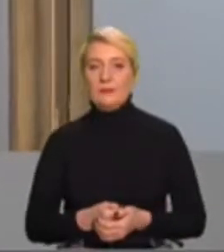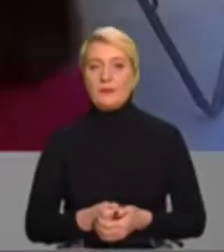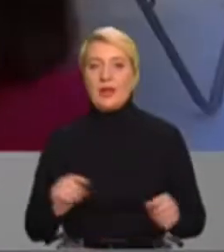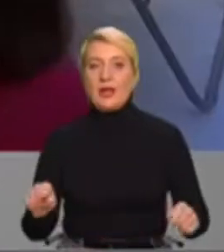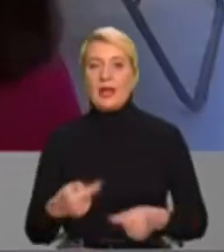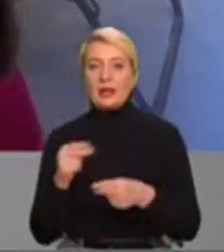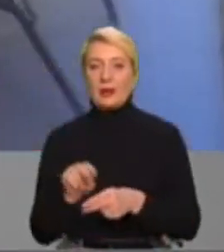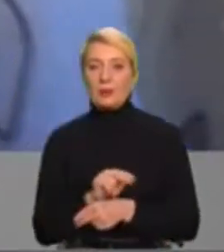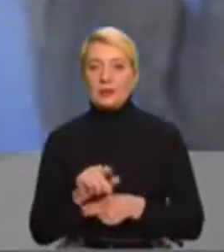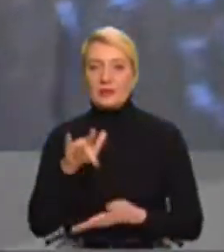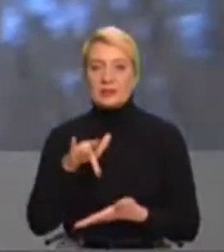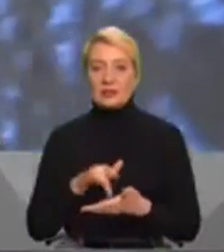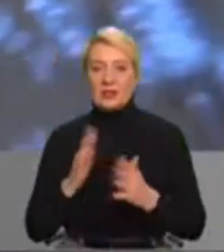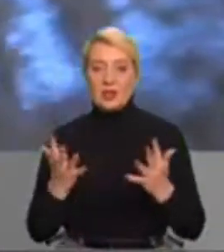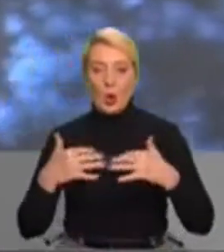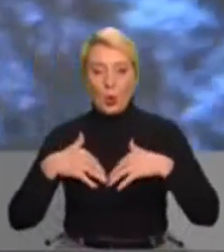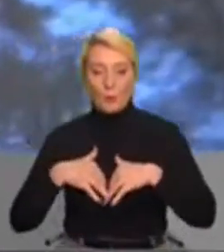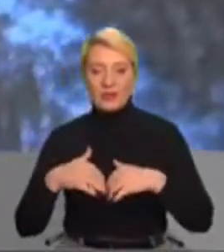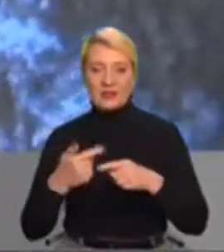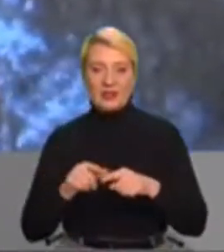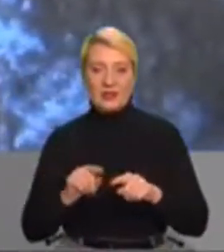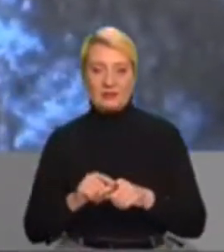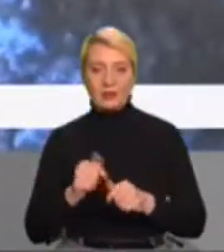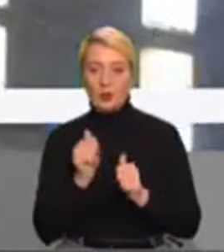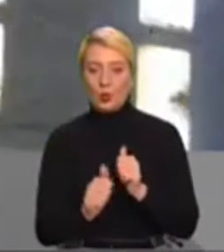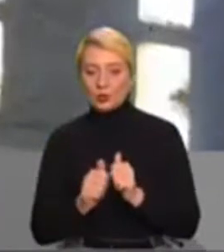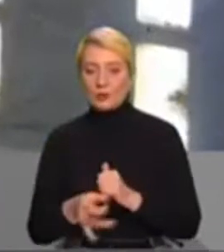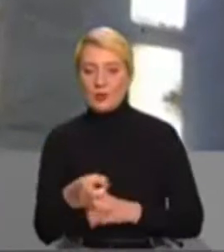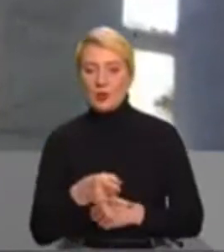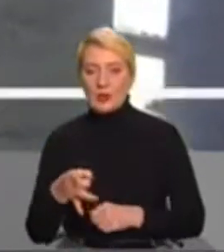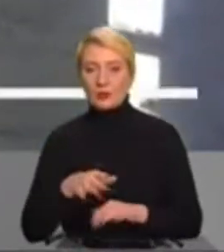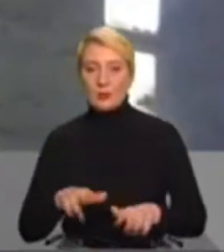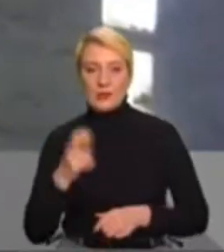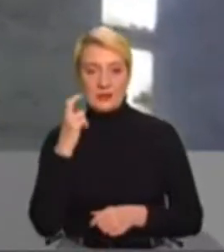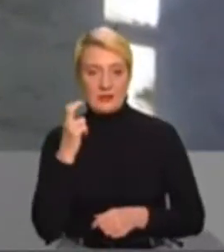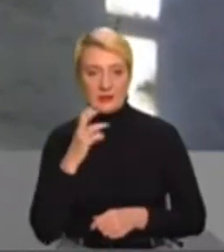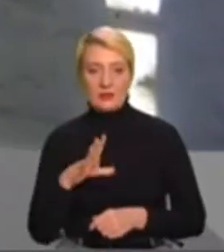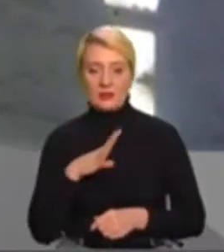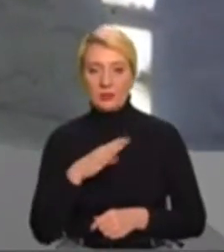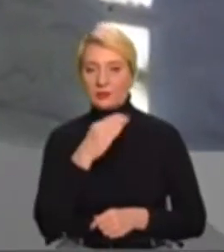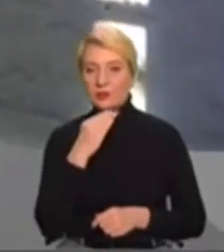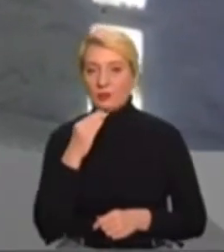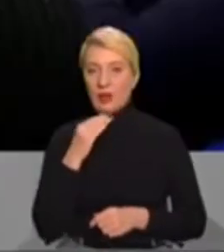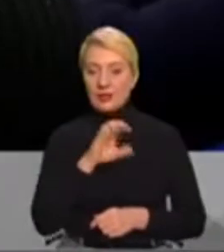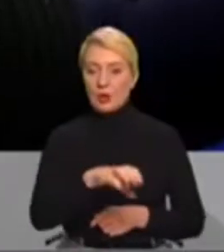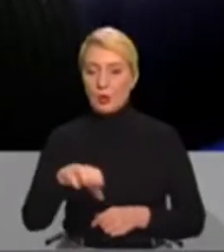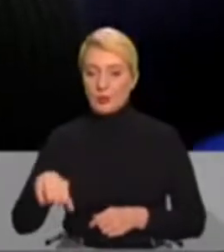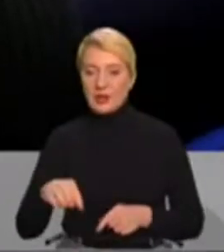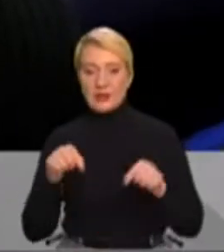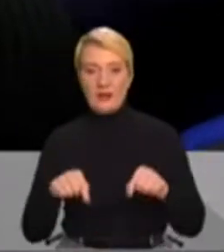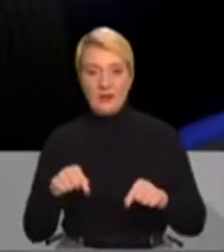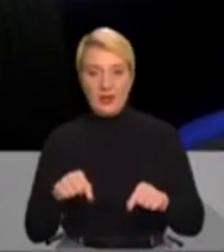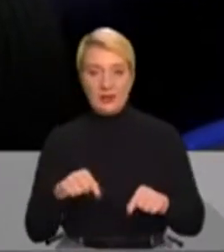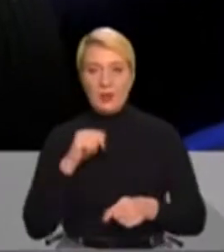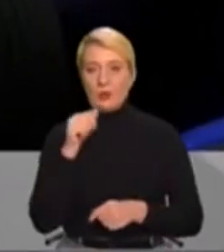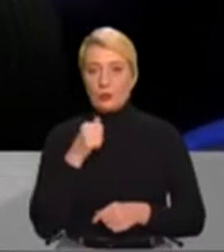реабілітаційні центри, комплексні реабілітаційні центри в кожному районі міста Києва. У нас багато було пускових об'єктів в тому році, в цьому році багато пускових